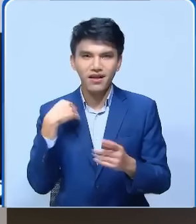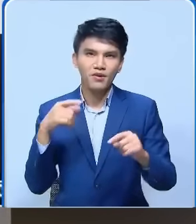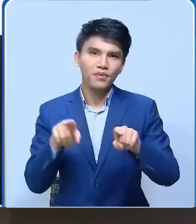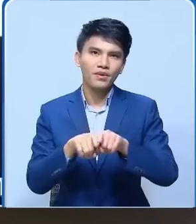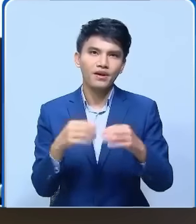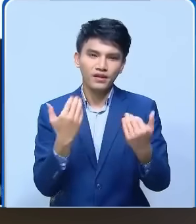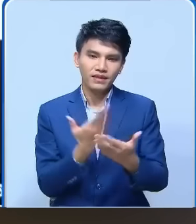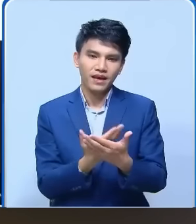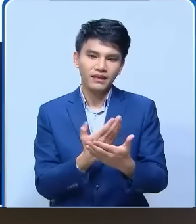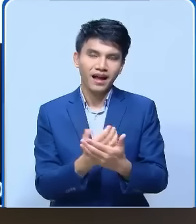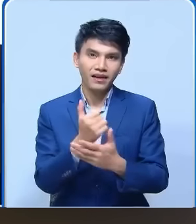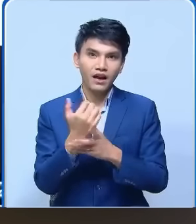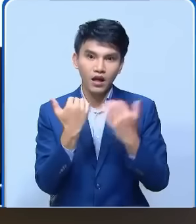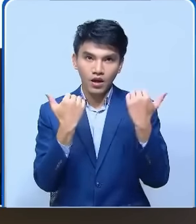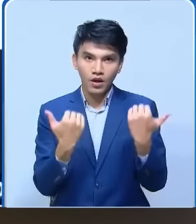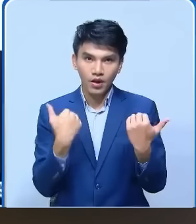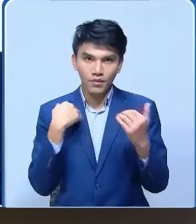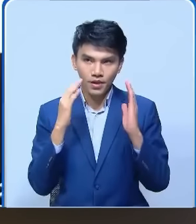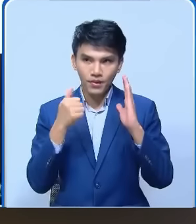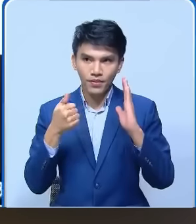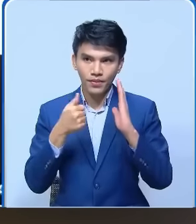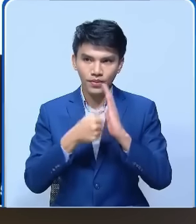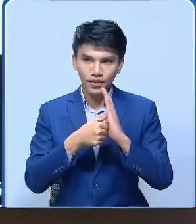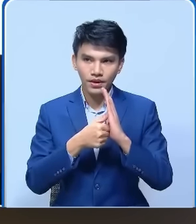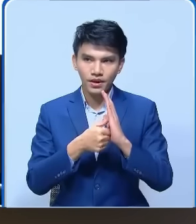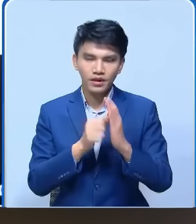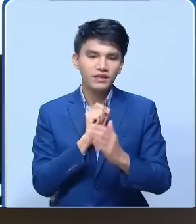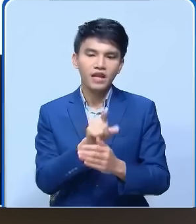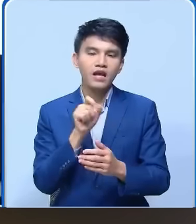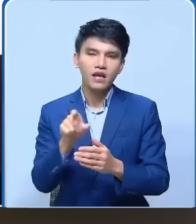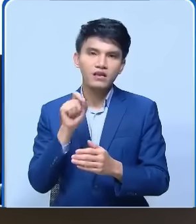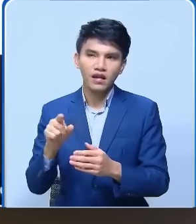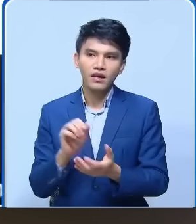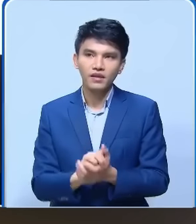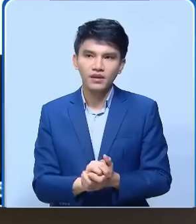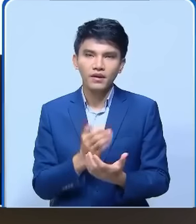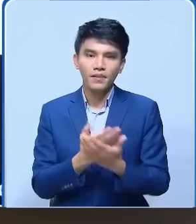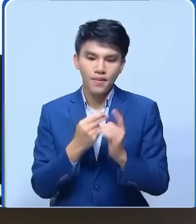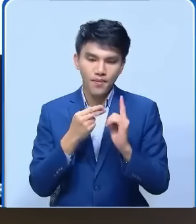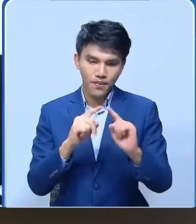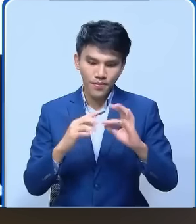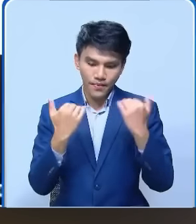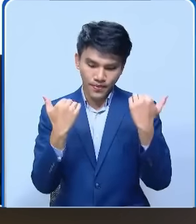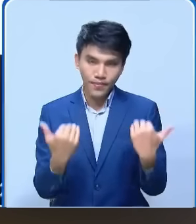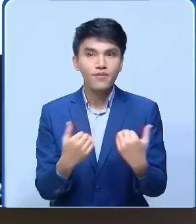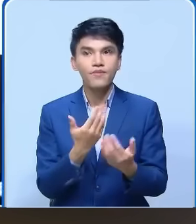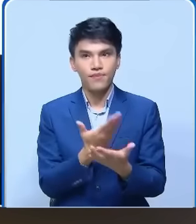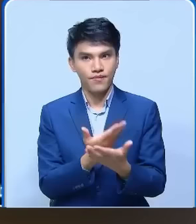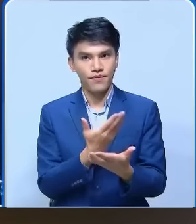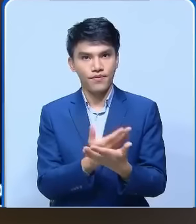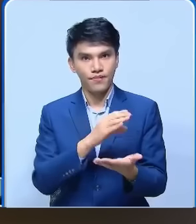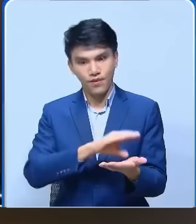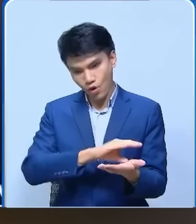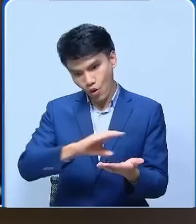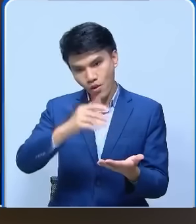เงินเข้าแล้วแต่อย่าลืมนะบางคนที่มีเจ้าหนี้อยู่นะ มันถึงแม้คนจะติดเรียกเงินดิจิทัลแต่เขาไม่ได้ให้เงินดิจิทัลนะงวด